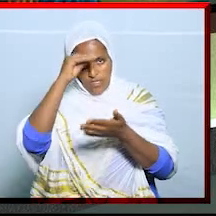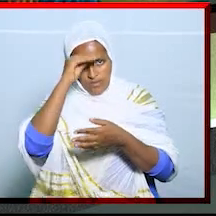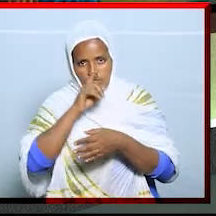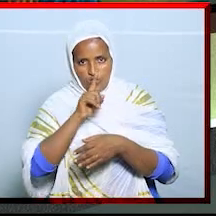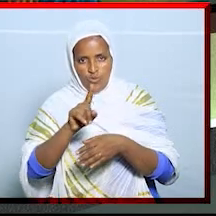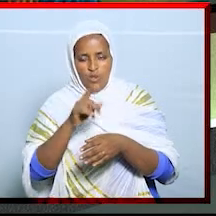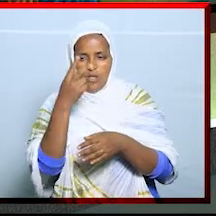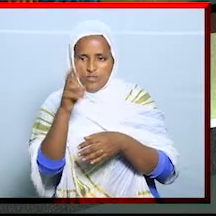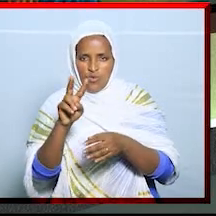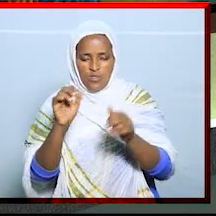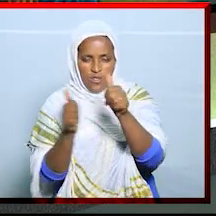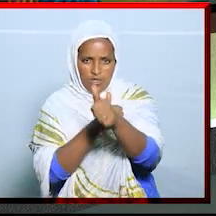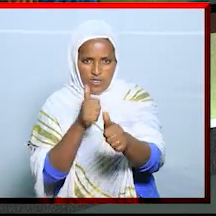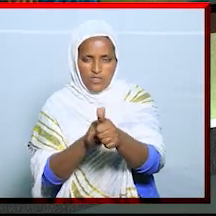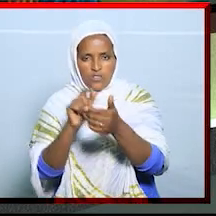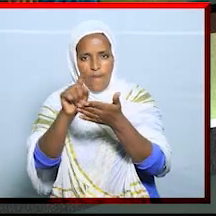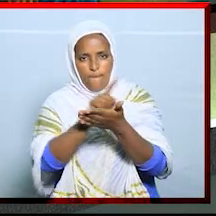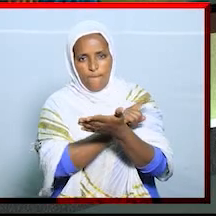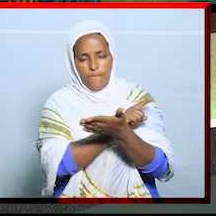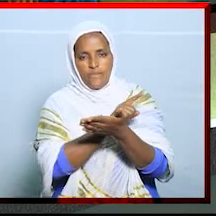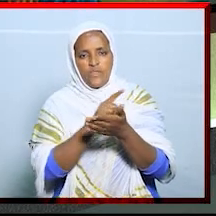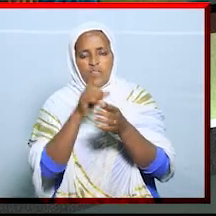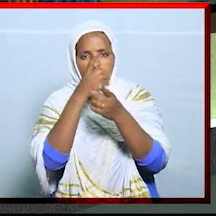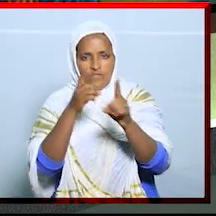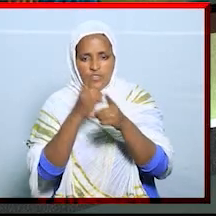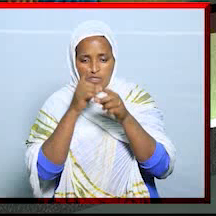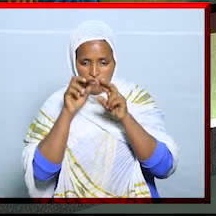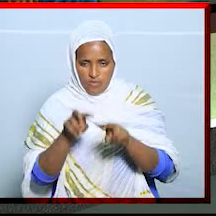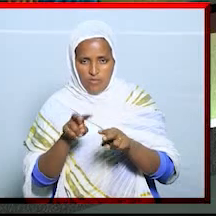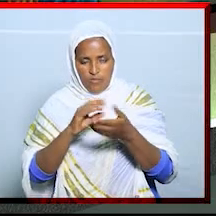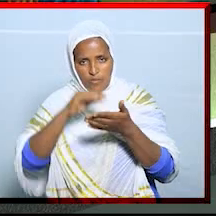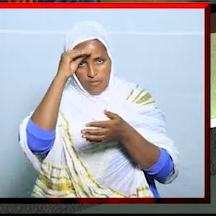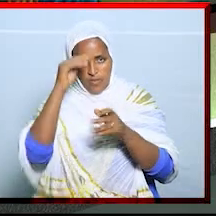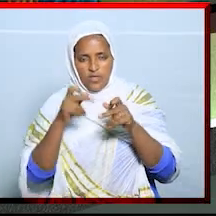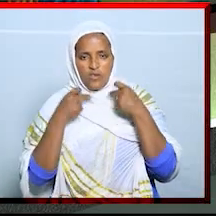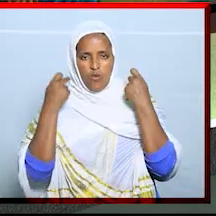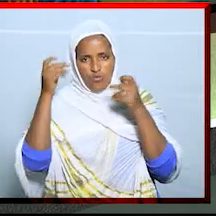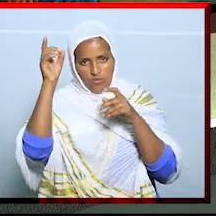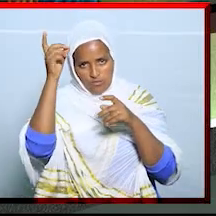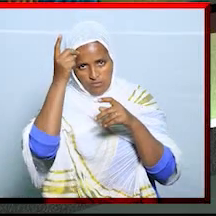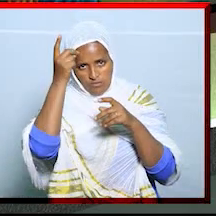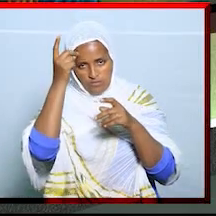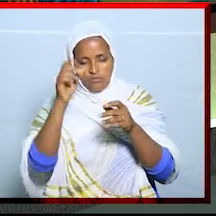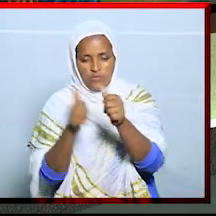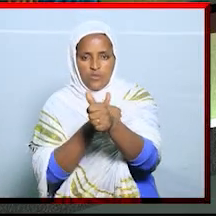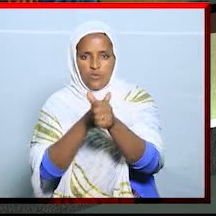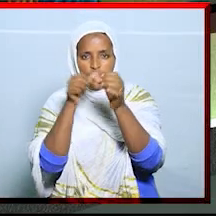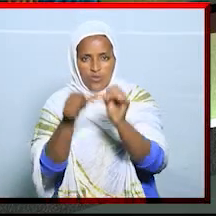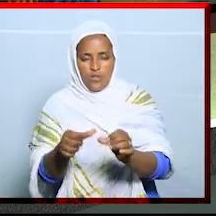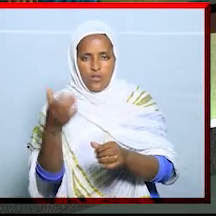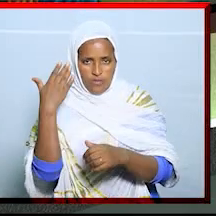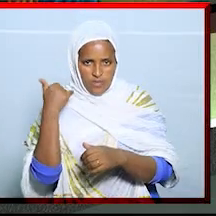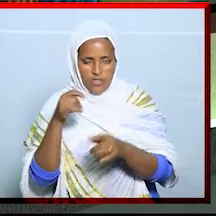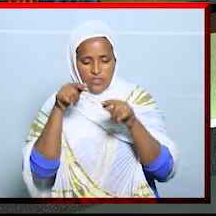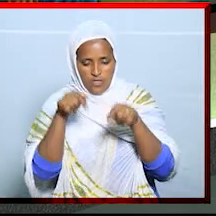ቅዱስ ትምህርት ነው። ለ12 ተከታታይ ሳምንታት ኦሪት ዘፍጥረት በሚል በመምህር ዲያቆን ያረጋል አበጋዝ